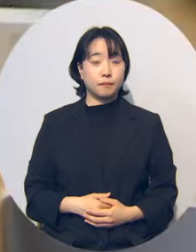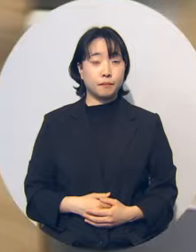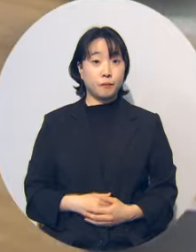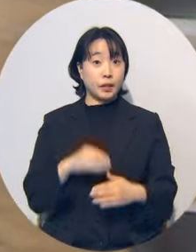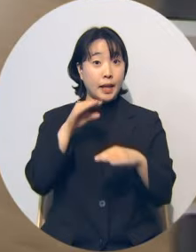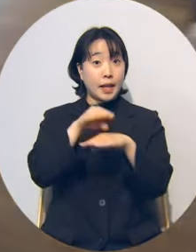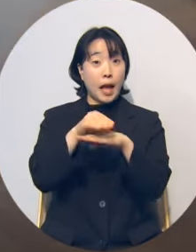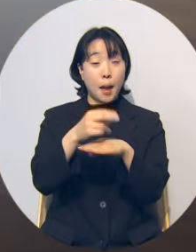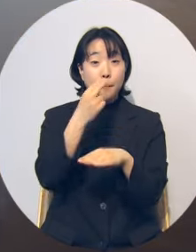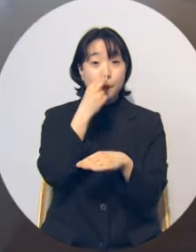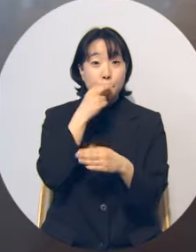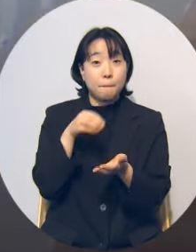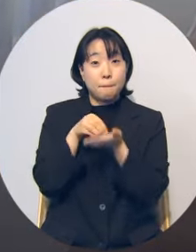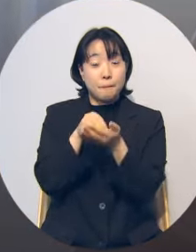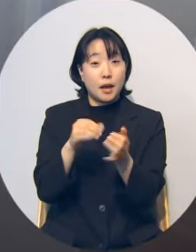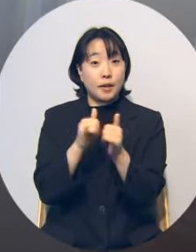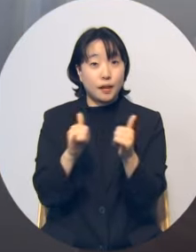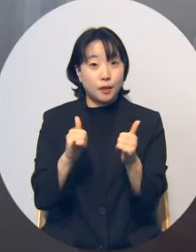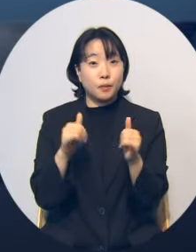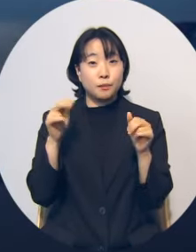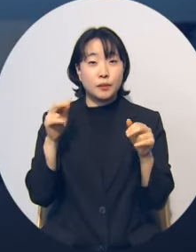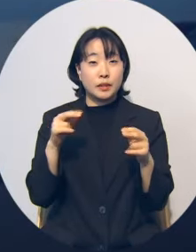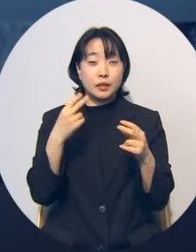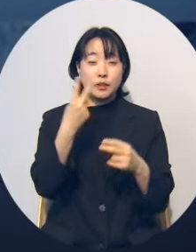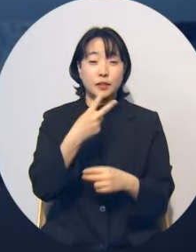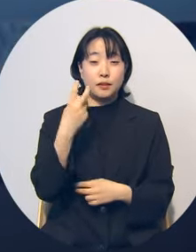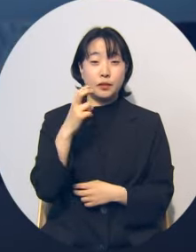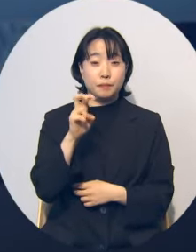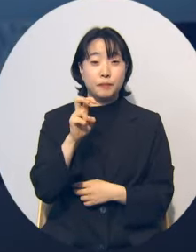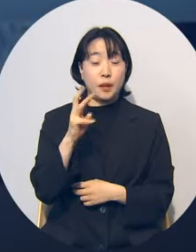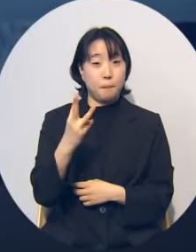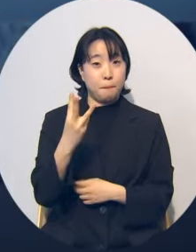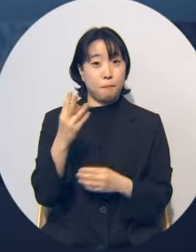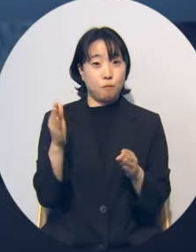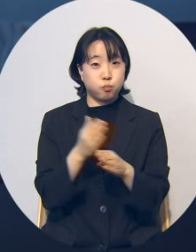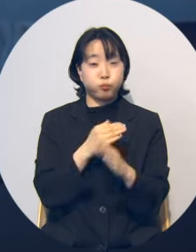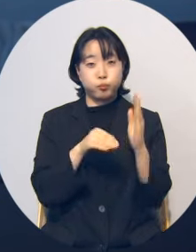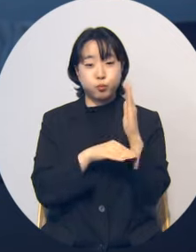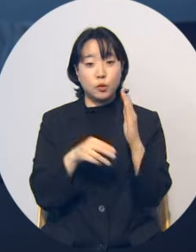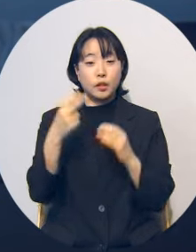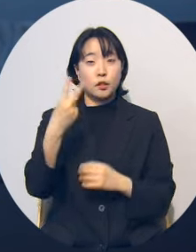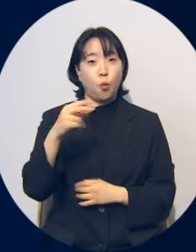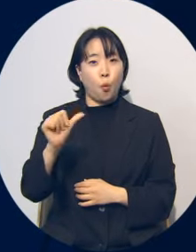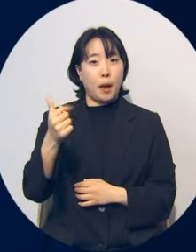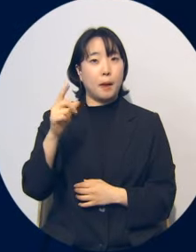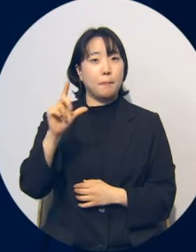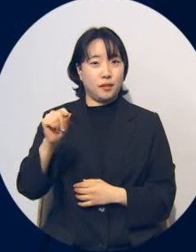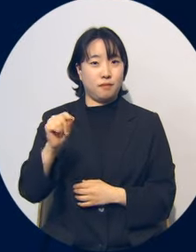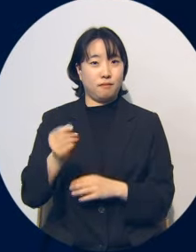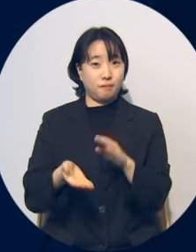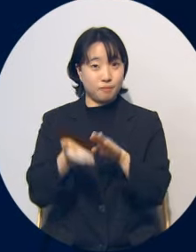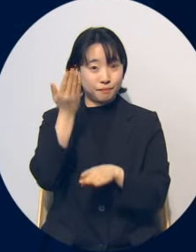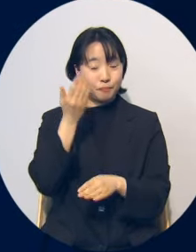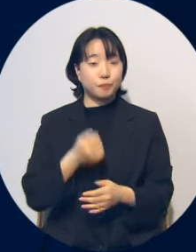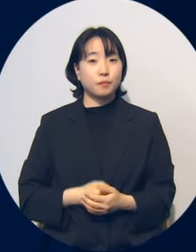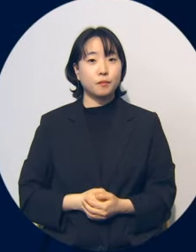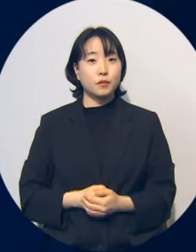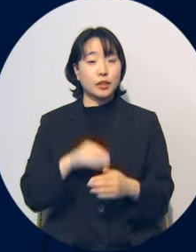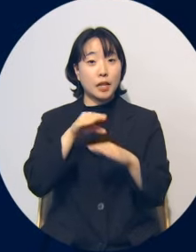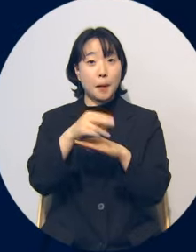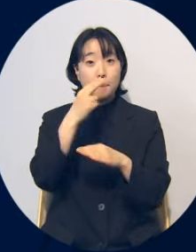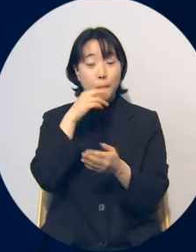자동차 보험 가입자는 지난 2023년 말 기준 2,500만 명을 넘어섰습니다 자동차 보험은